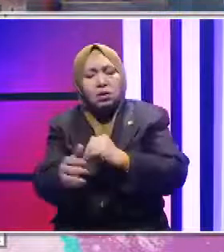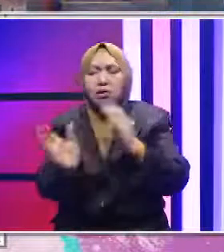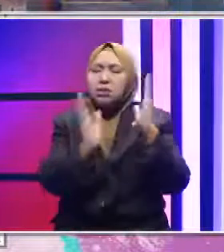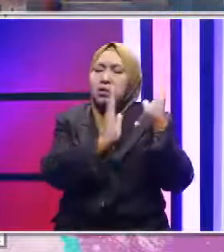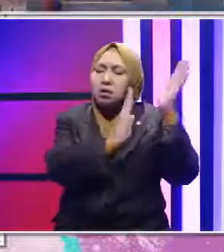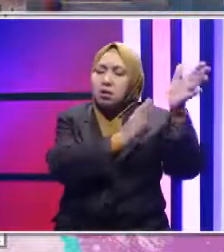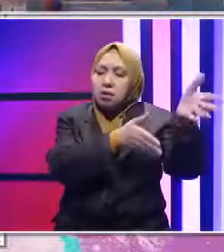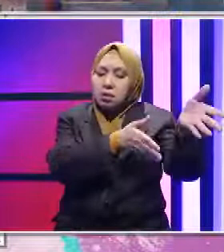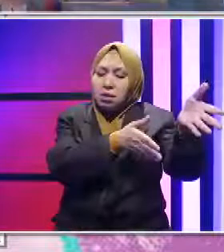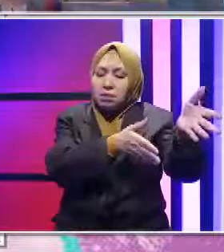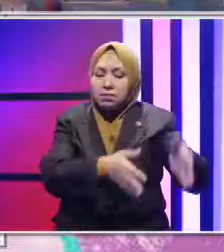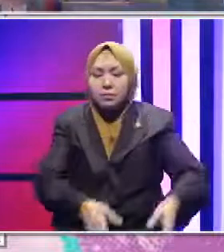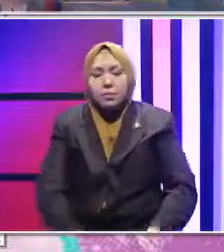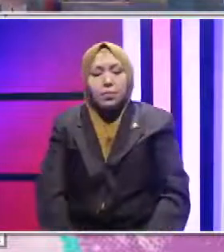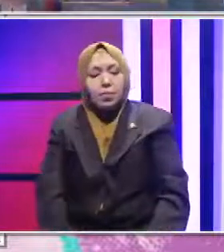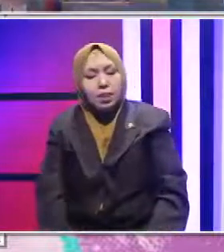وأخرت